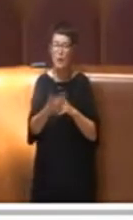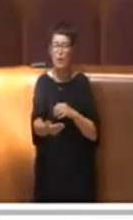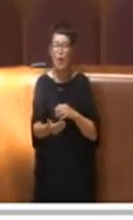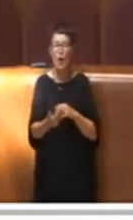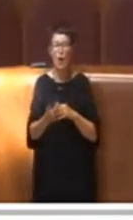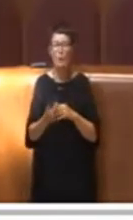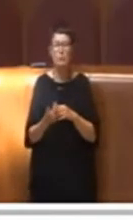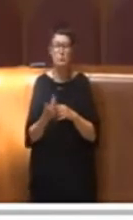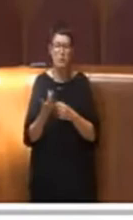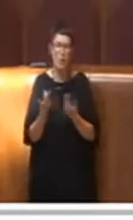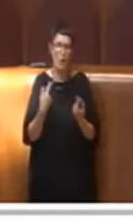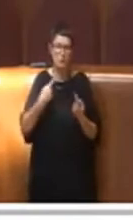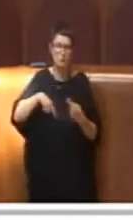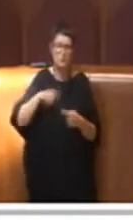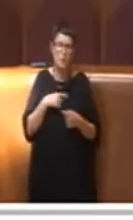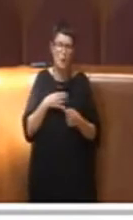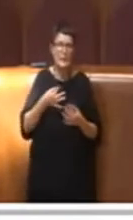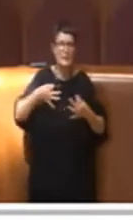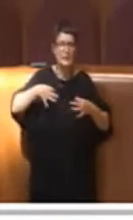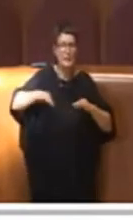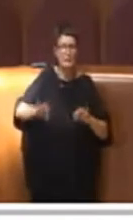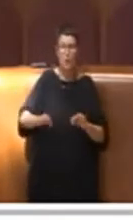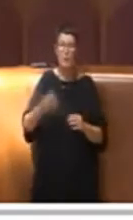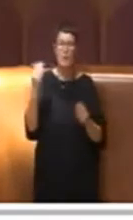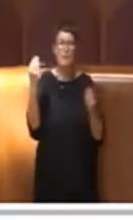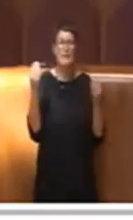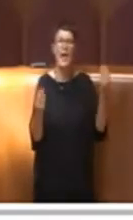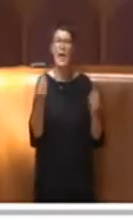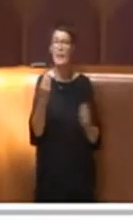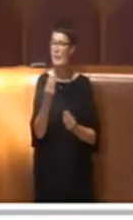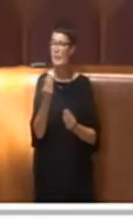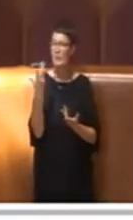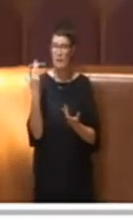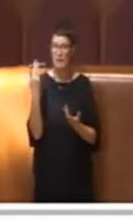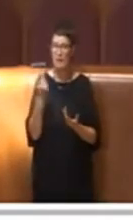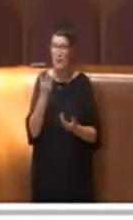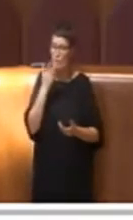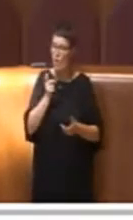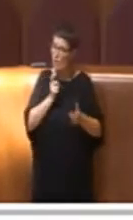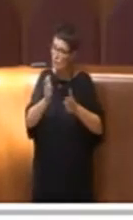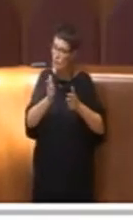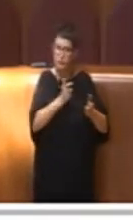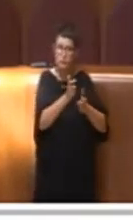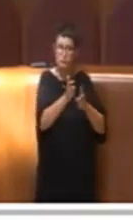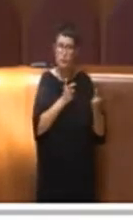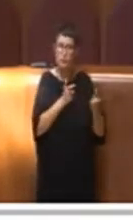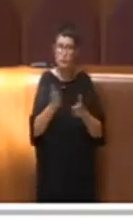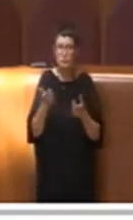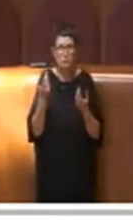e approfondita con tutti gli enti che vorranno farla